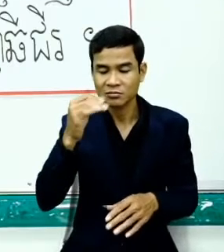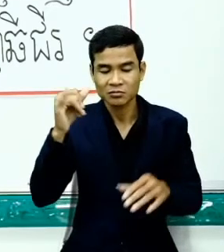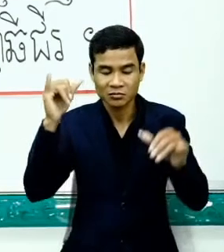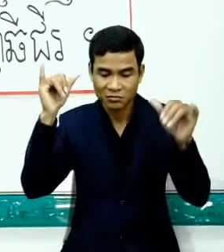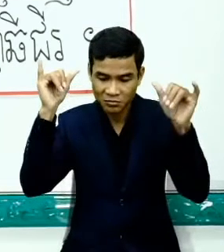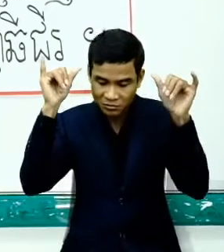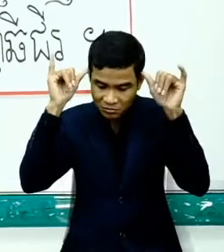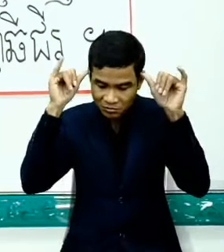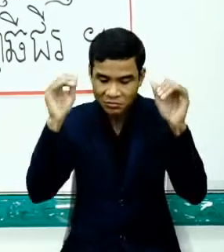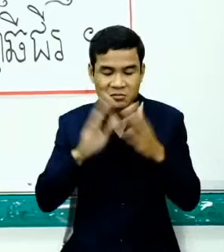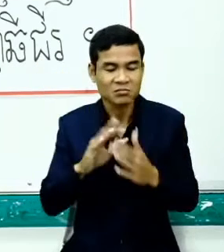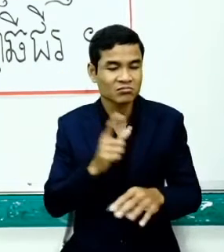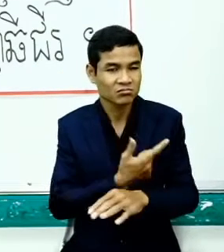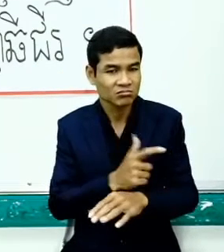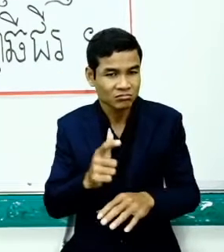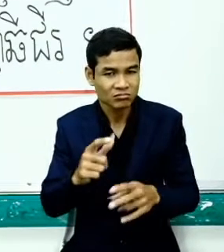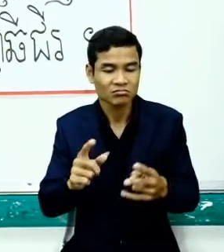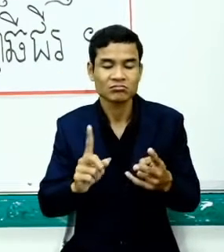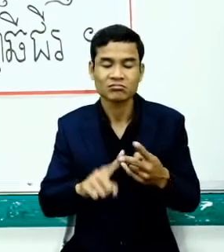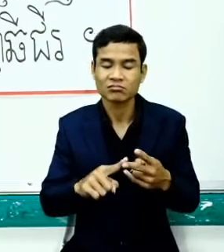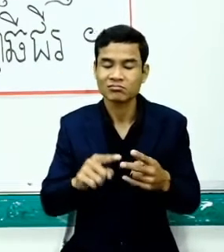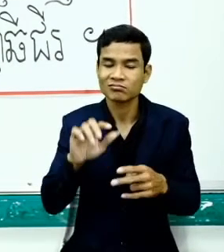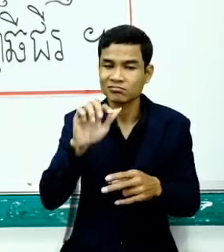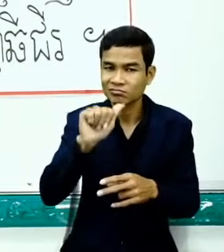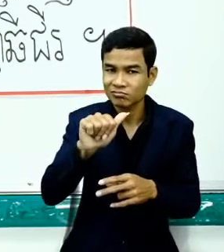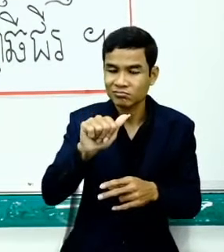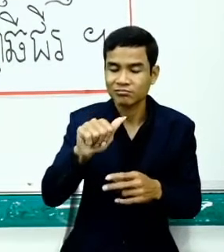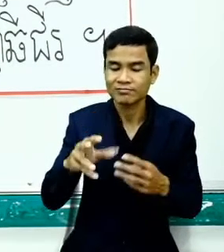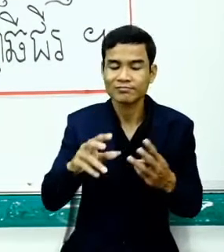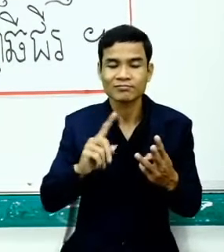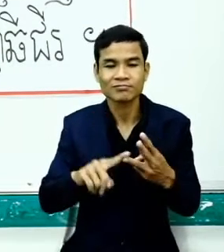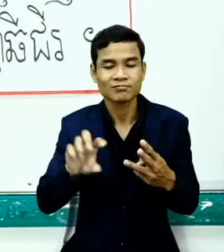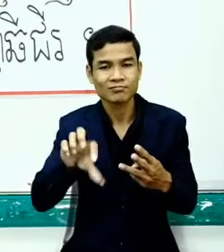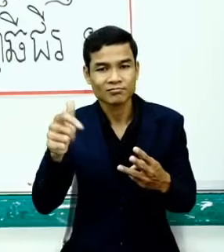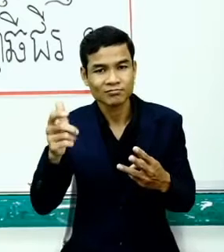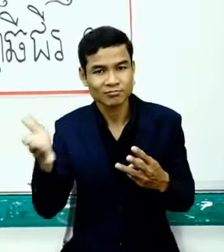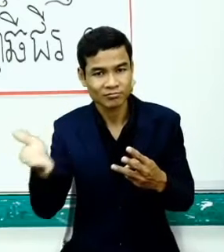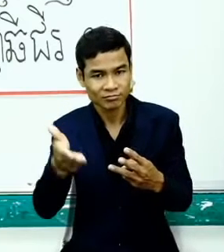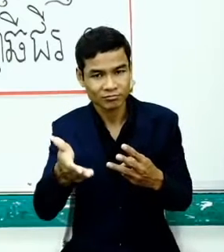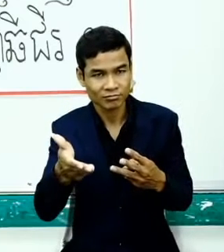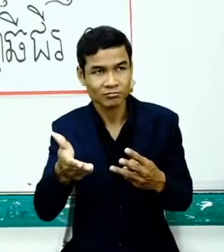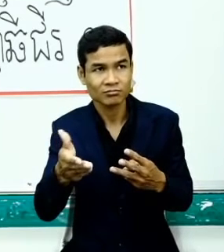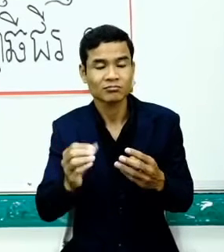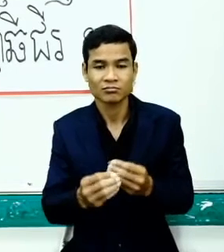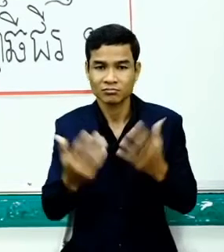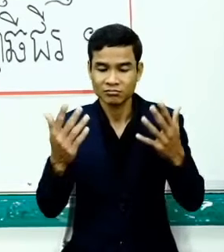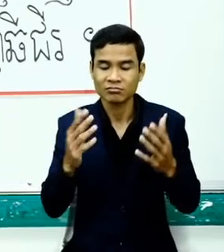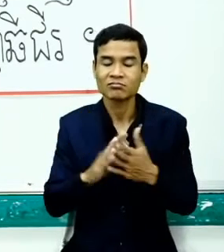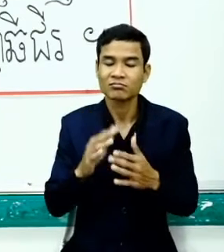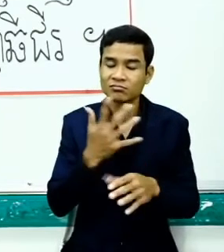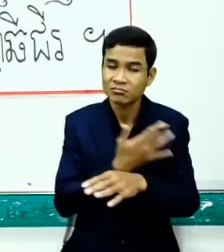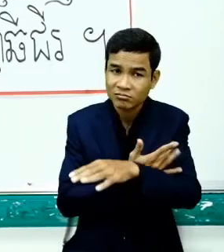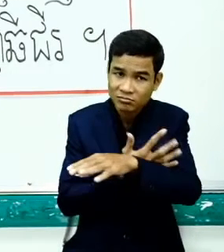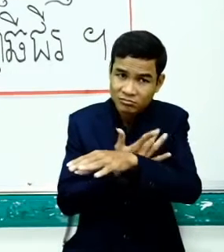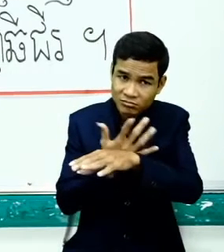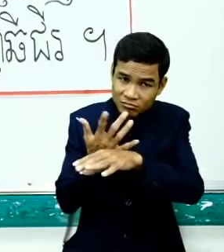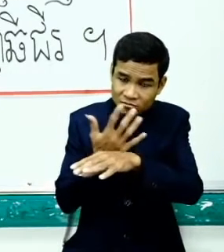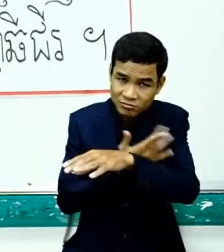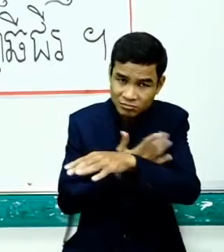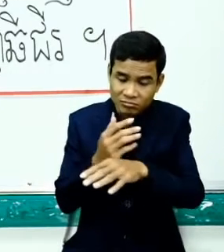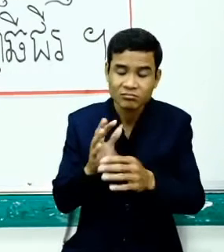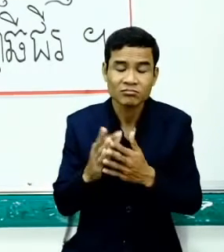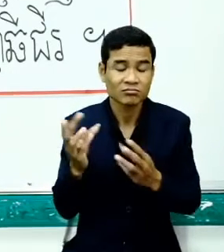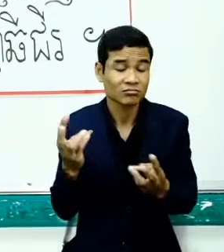ញោហើយនឹងជីនឹងទេអីតើមានអ្វីទៀតចាគឺមានច្រើនដូចជាស្មៅចា